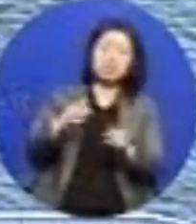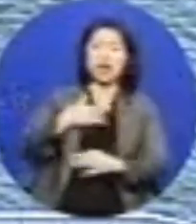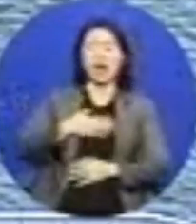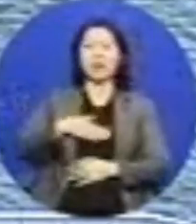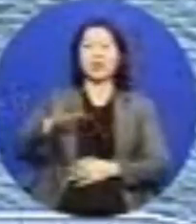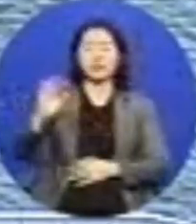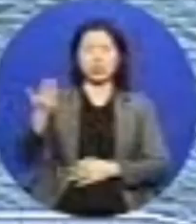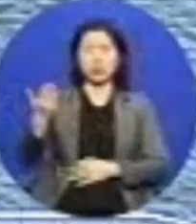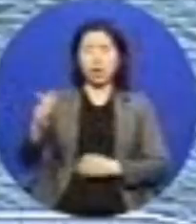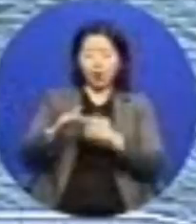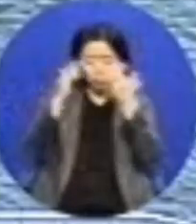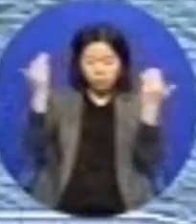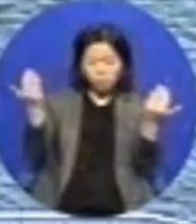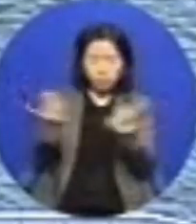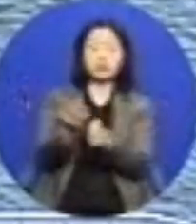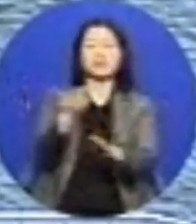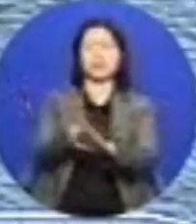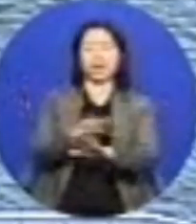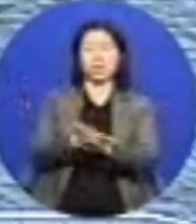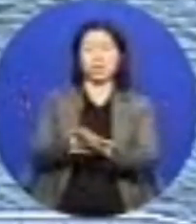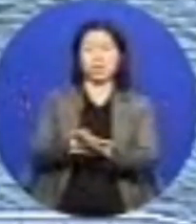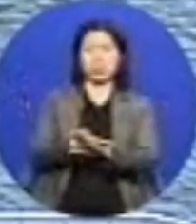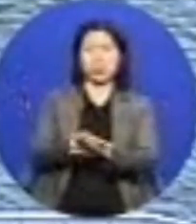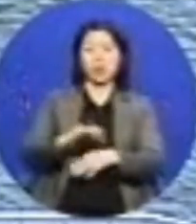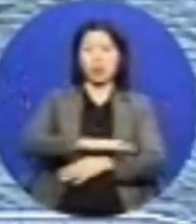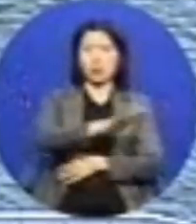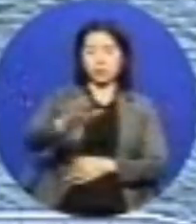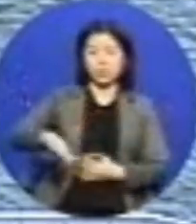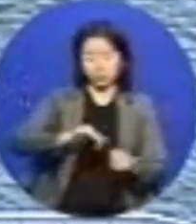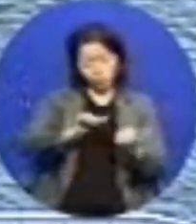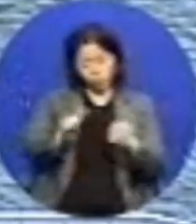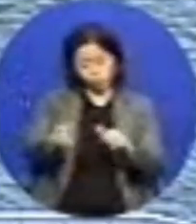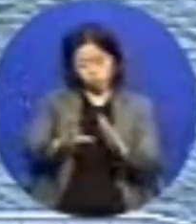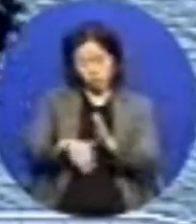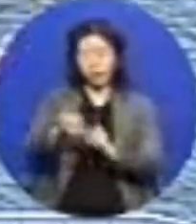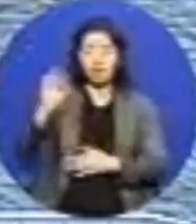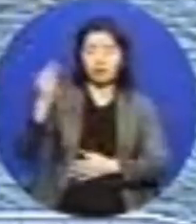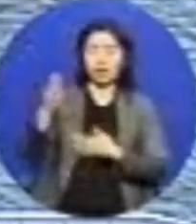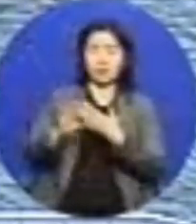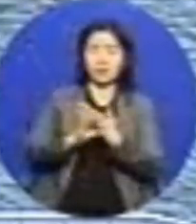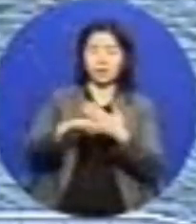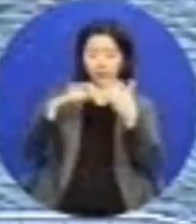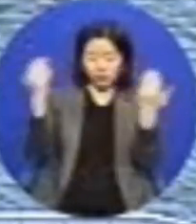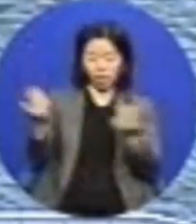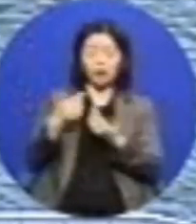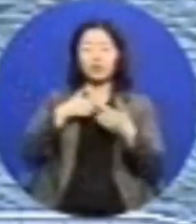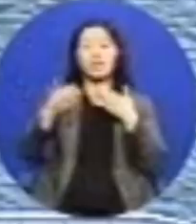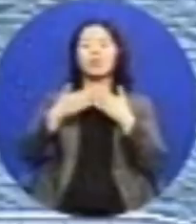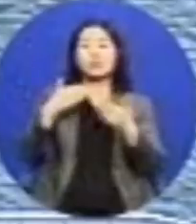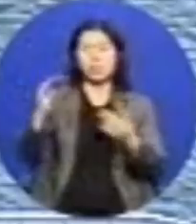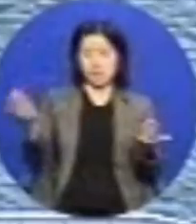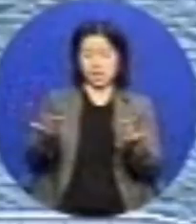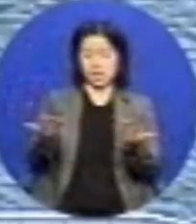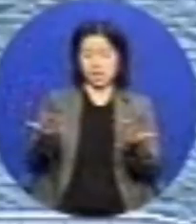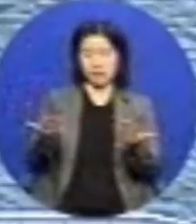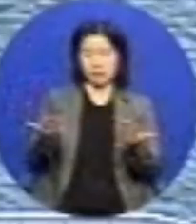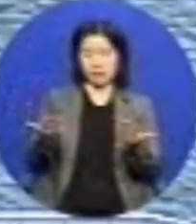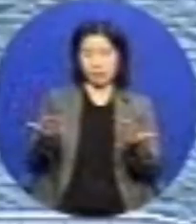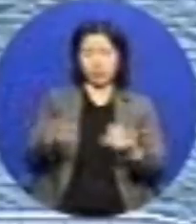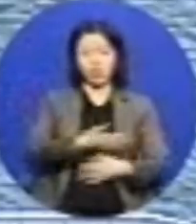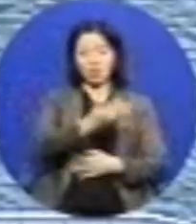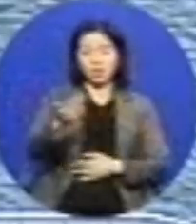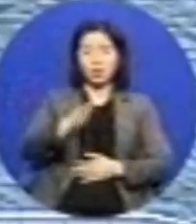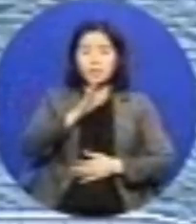모든게 다 달라지는데 니까 우리가 죽을 때가 되면 우리가 다 겪을 일입니다 여러분이 이제